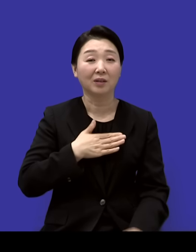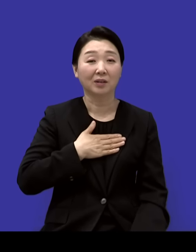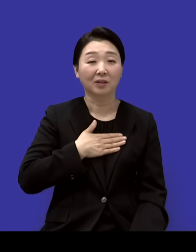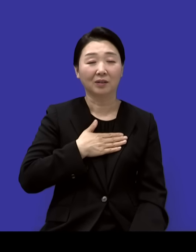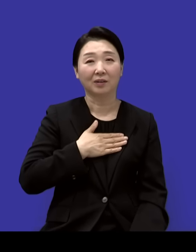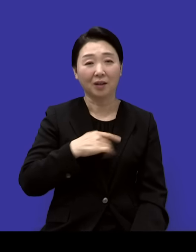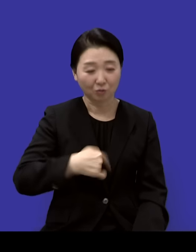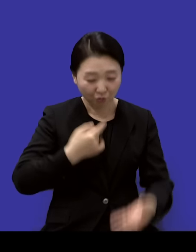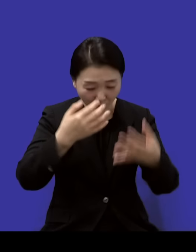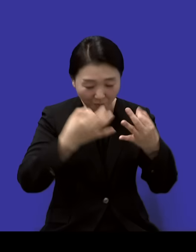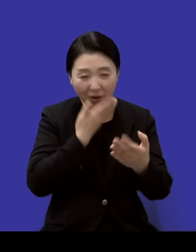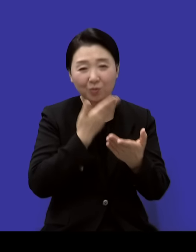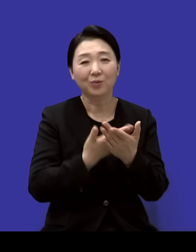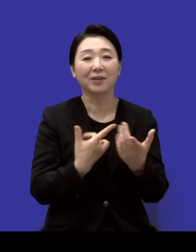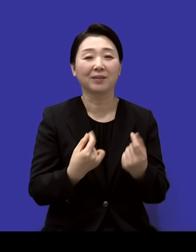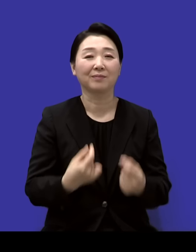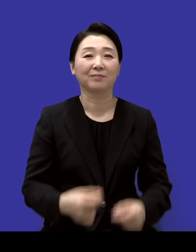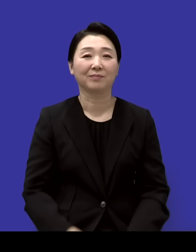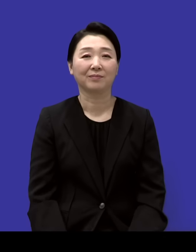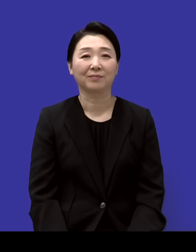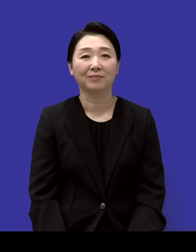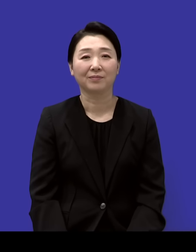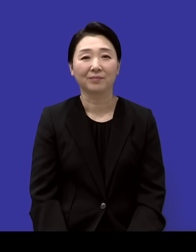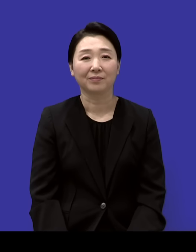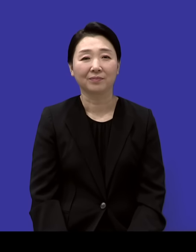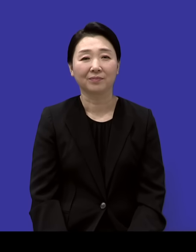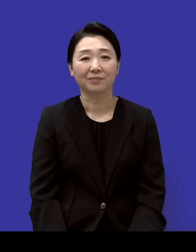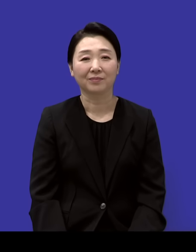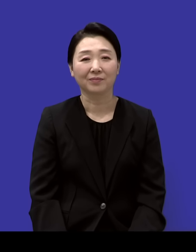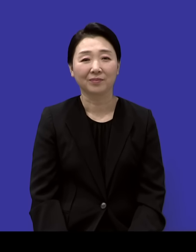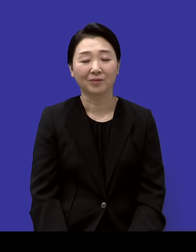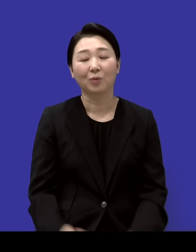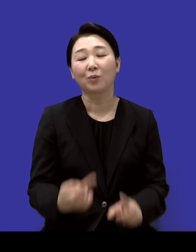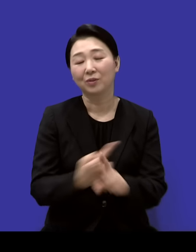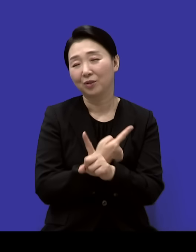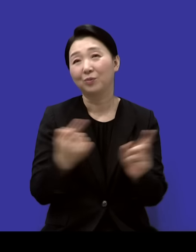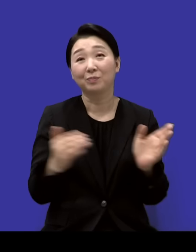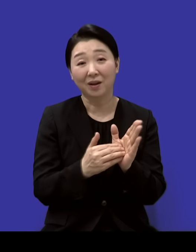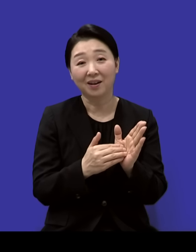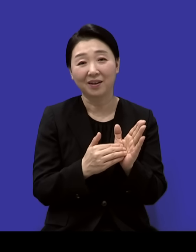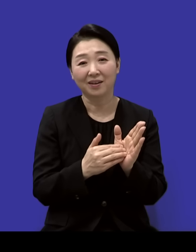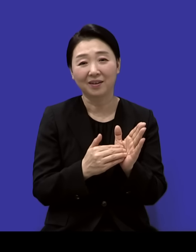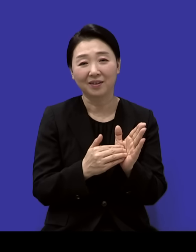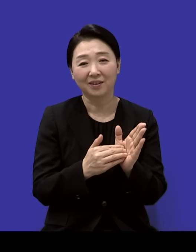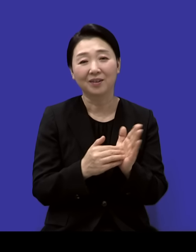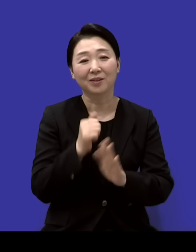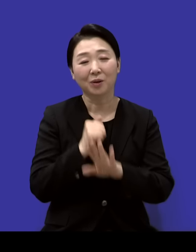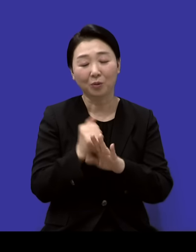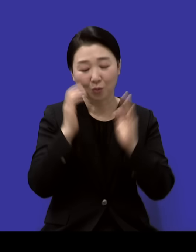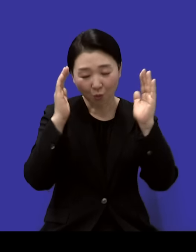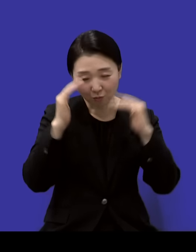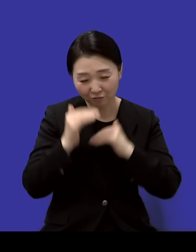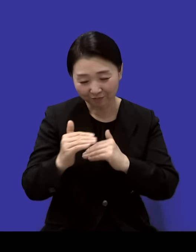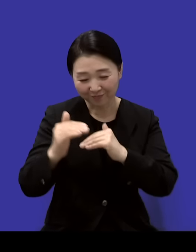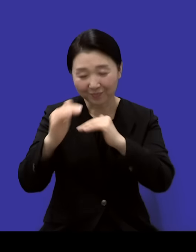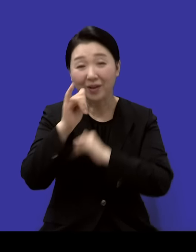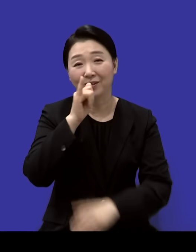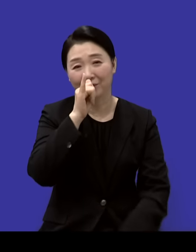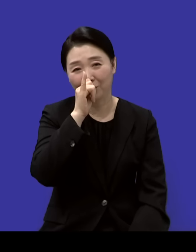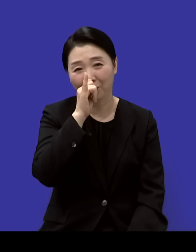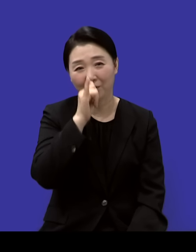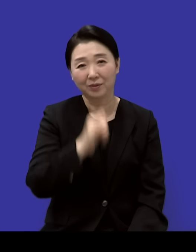귀해지는 거예요. 한심했던 내가 너무나 귀해지면서 또 치유의 시간을 얻고 그렇게 차차 공부를 시작하면서